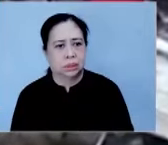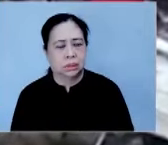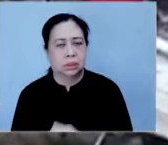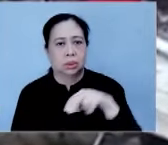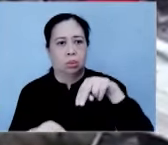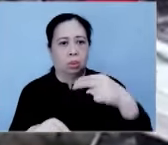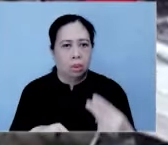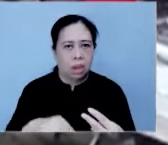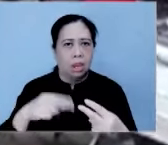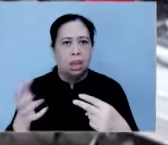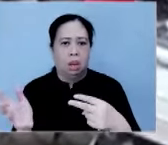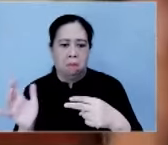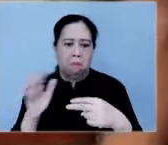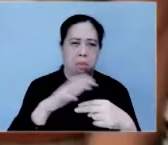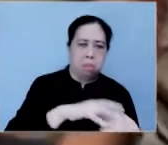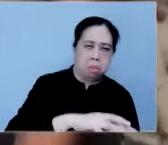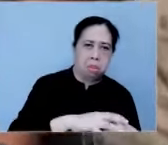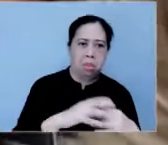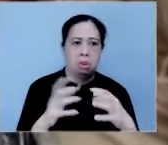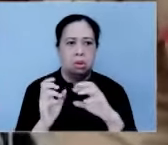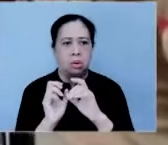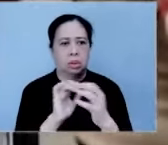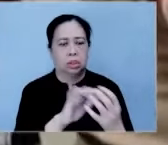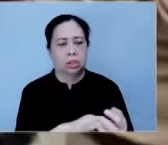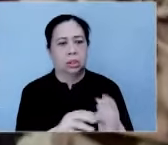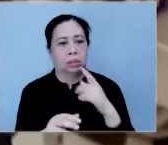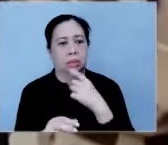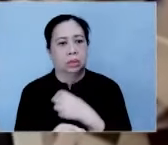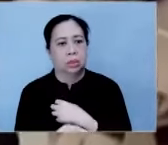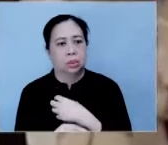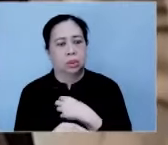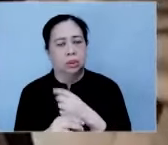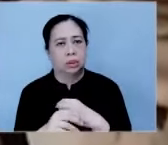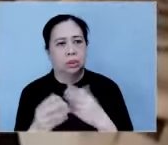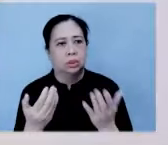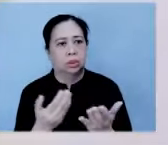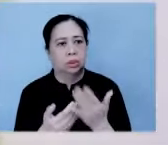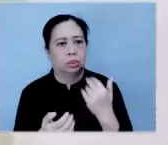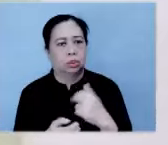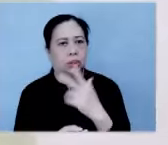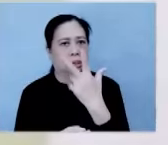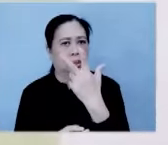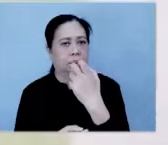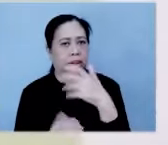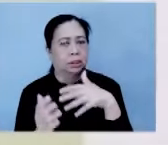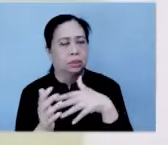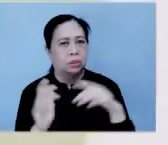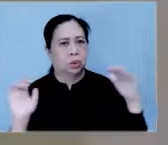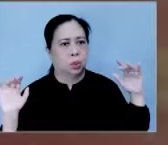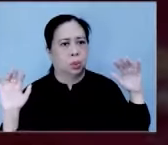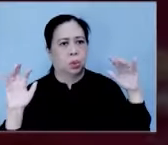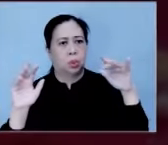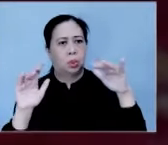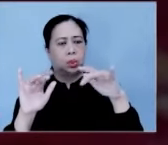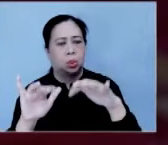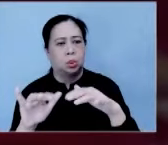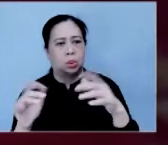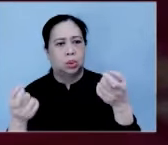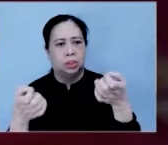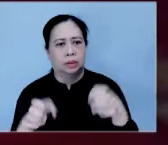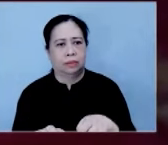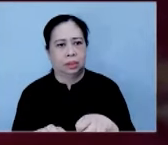at nadaganan ang mga deboto. Ayon sa mga pulis, umabot ng halos 300,000 ang dumalo sa pagtitipon. Sa huling